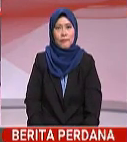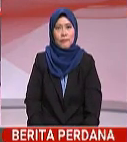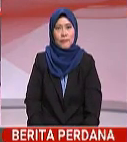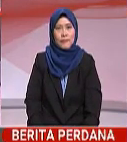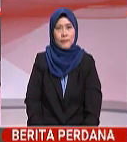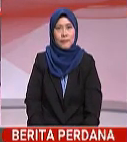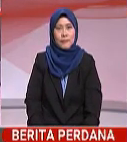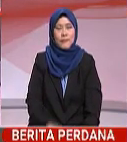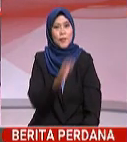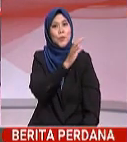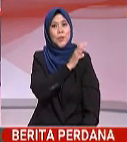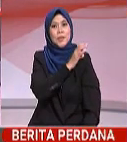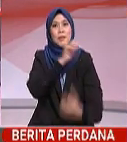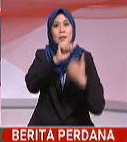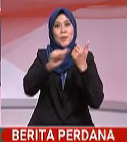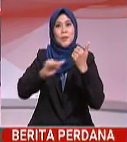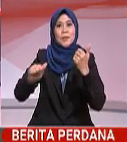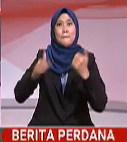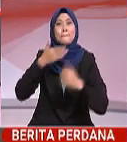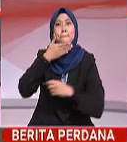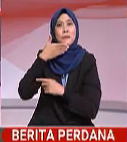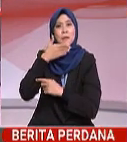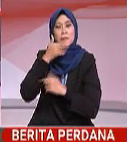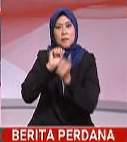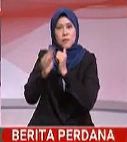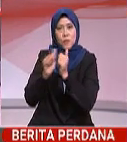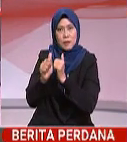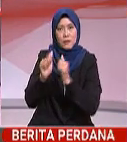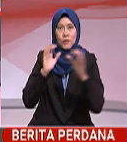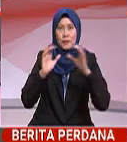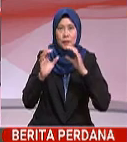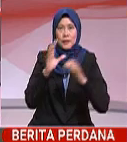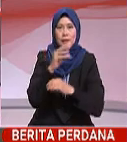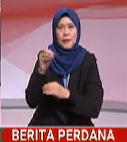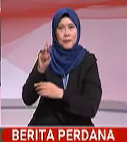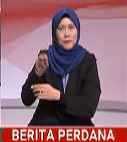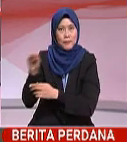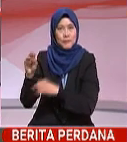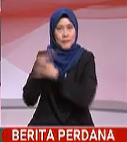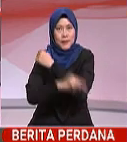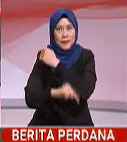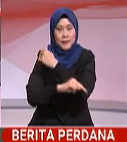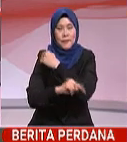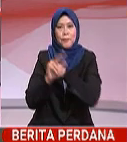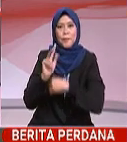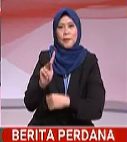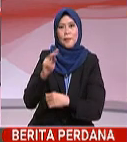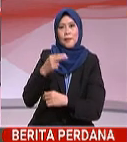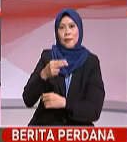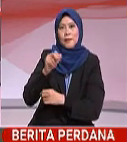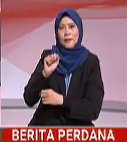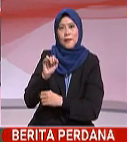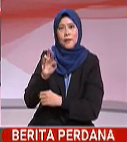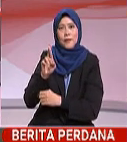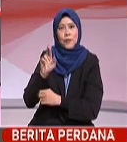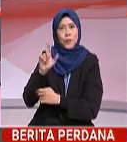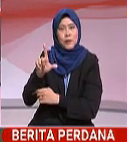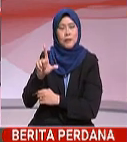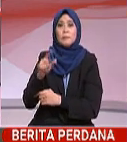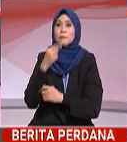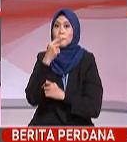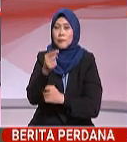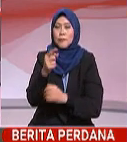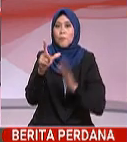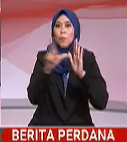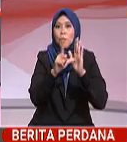Sementara itu, pengurusi Jawatan Kuasa Belia dan Sukan Komunikasi dan Multimedia Negeri, Khairul Syahrir Muhammad berkata, logo baru